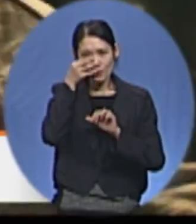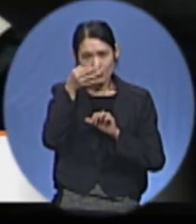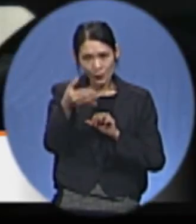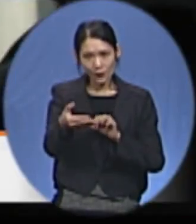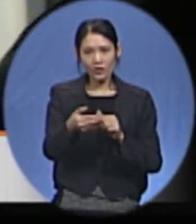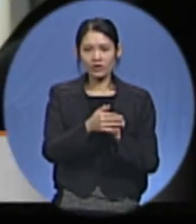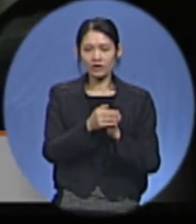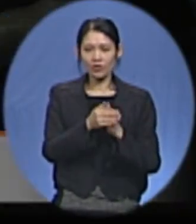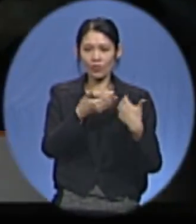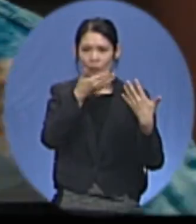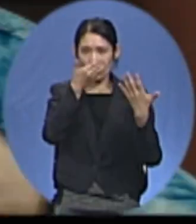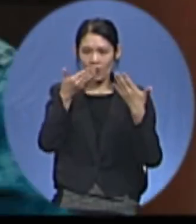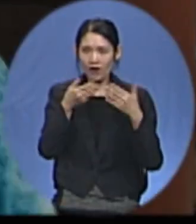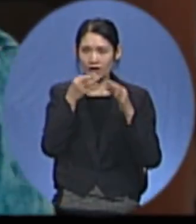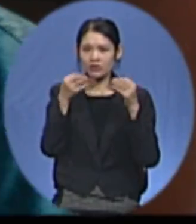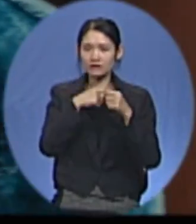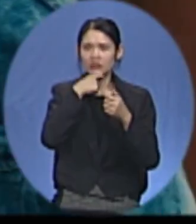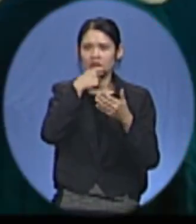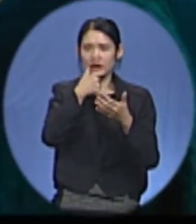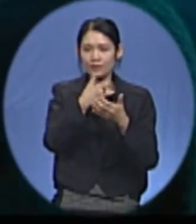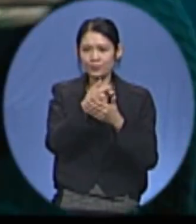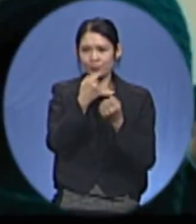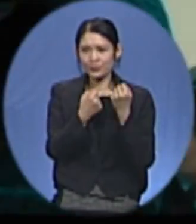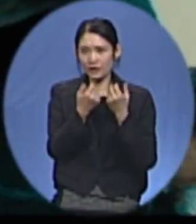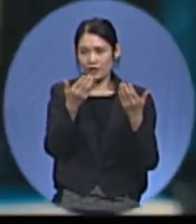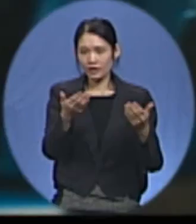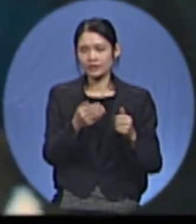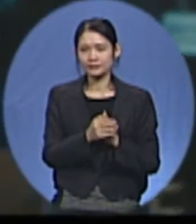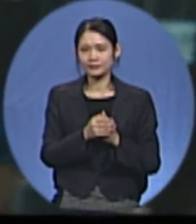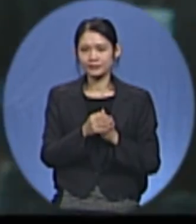보여주며 관객들에게 깊은 울림을 전합니다.